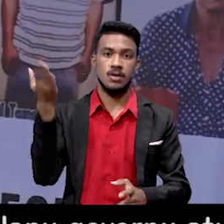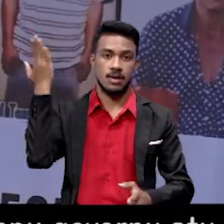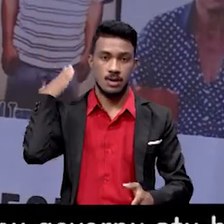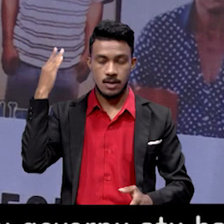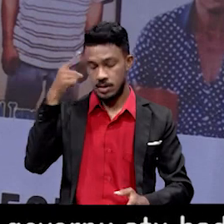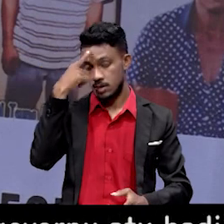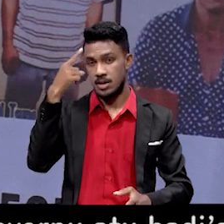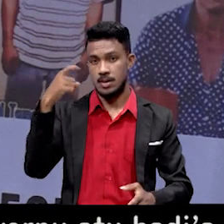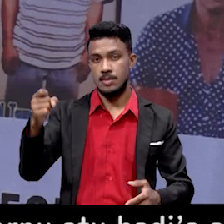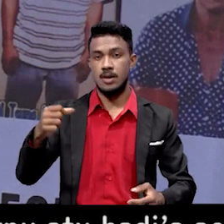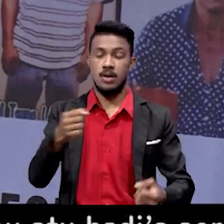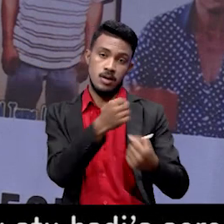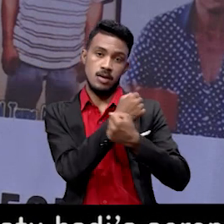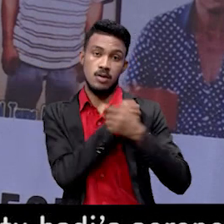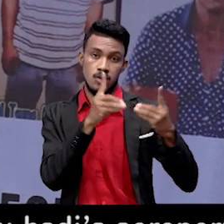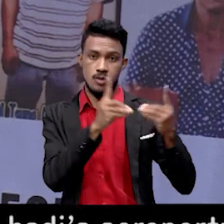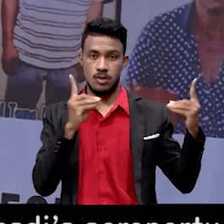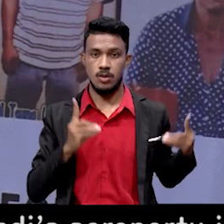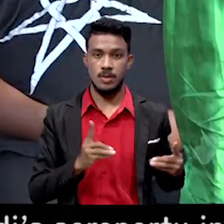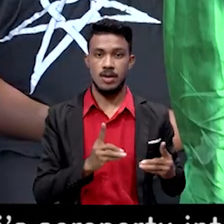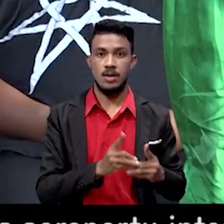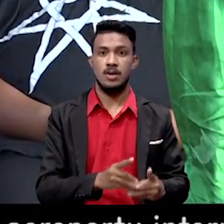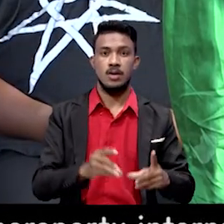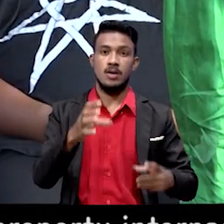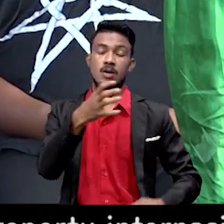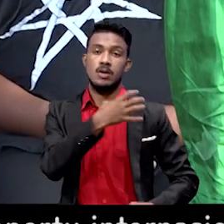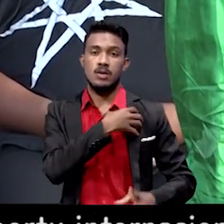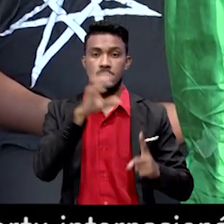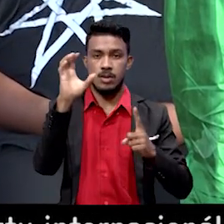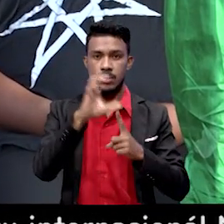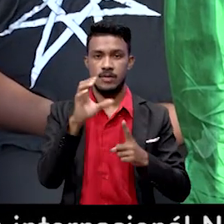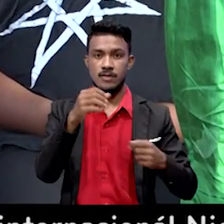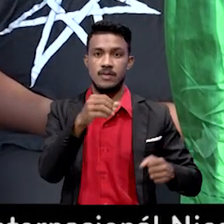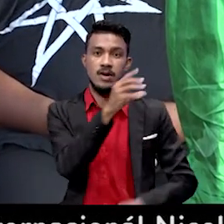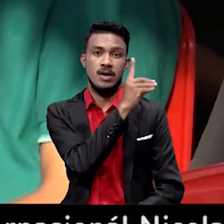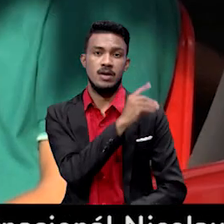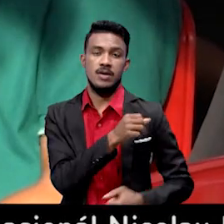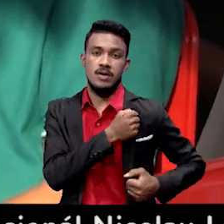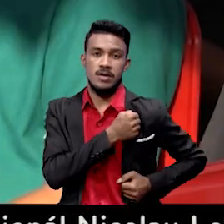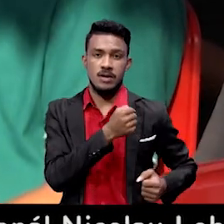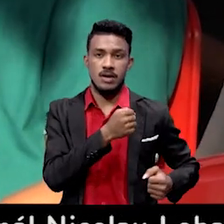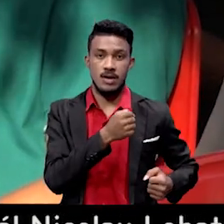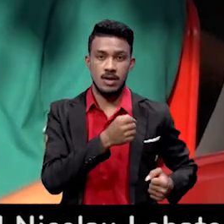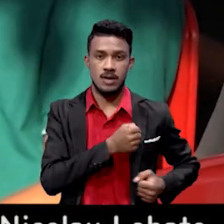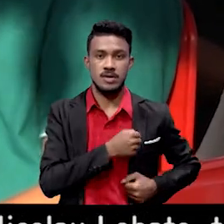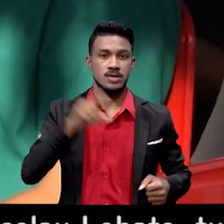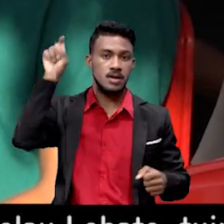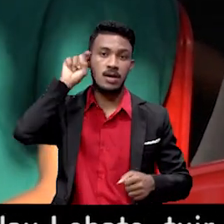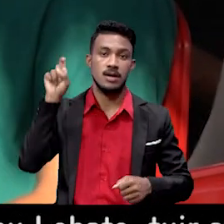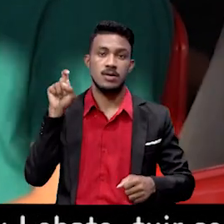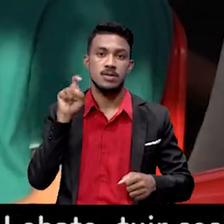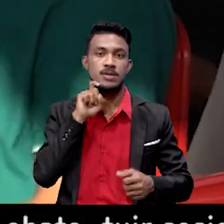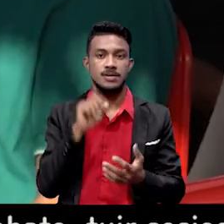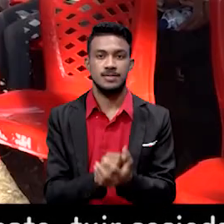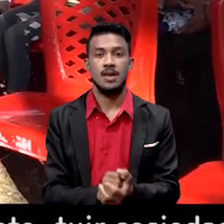lua nodomi comandante en sefis das palentil Maumbo Kairala Sanana